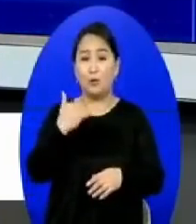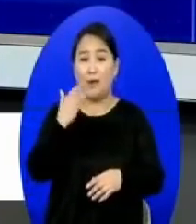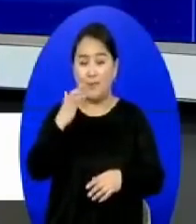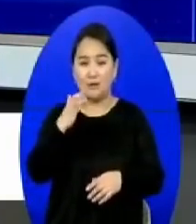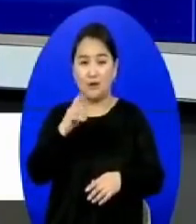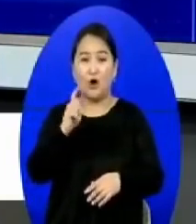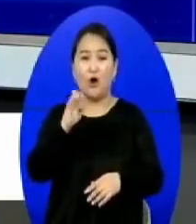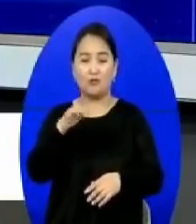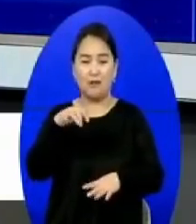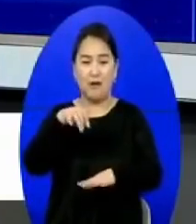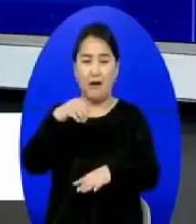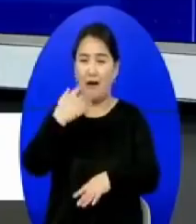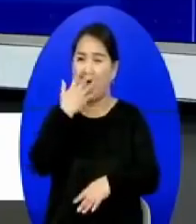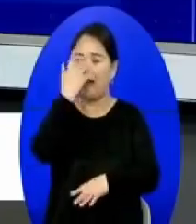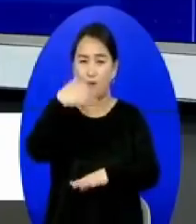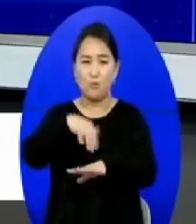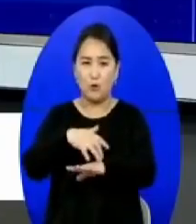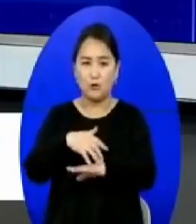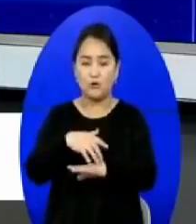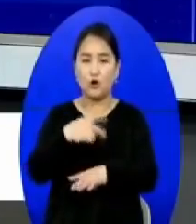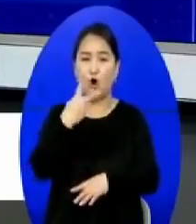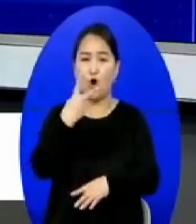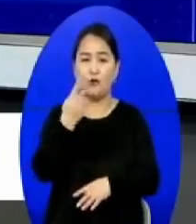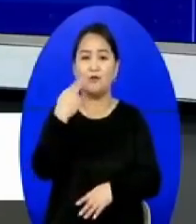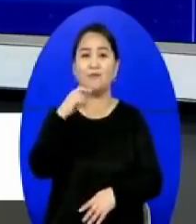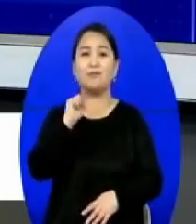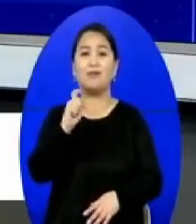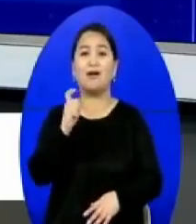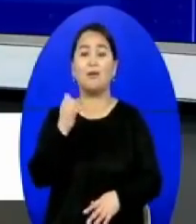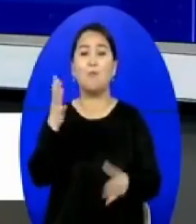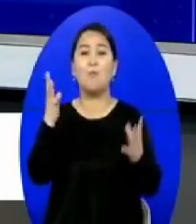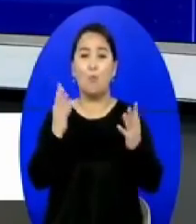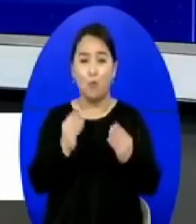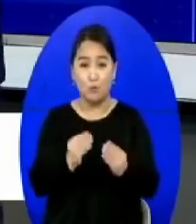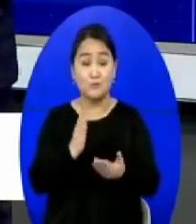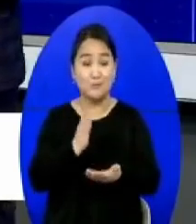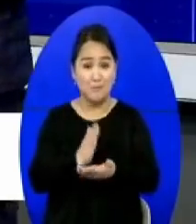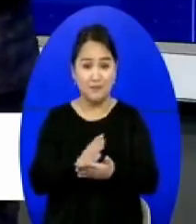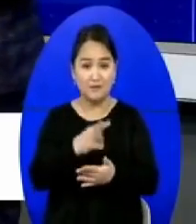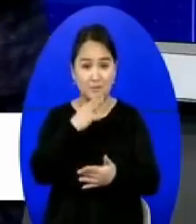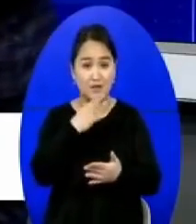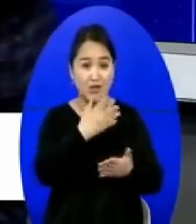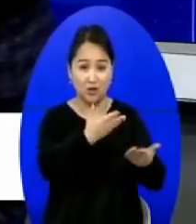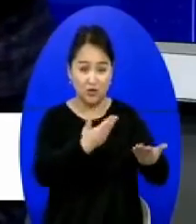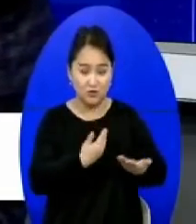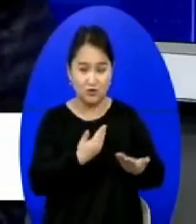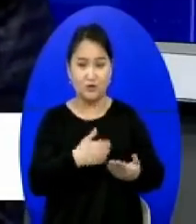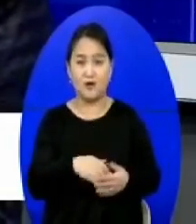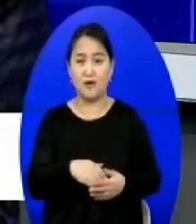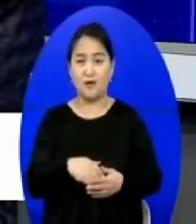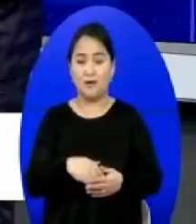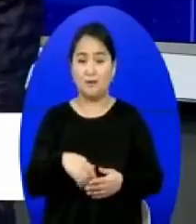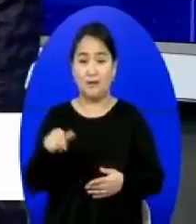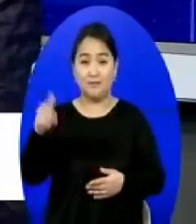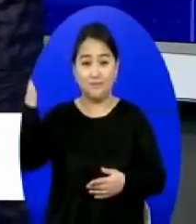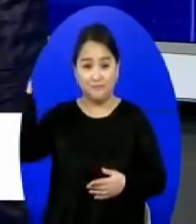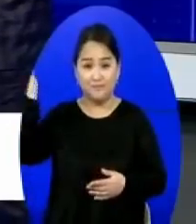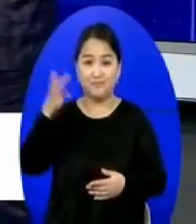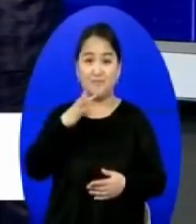агарын бохирдлыг нэг хоёр дахин бол буурсан гэсэн зүйлтийг бол өгч дээ. За үргэлжлүүлээд үзэгч та хүндээ дэлгэснээс зарим одоо мэдээллийг хүргэ. За